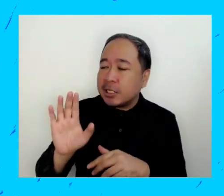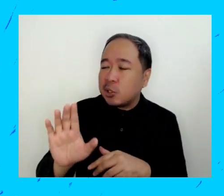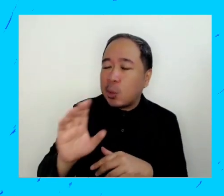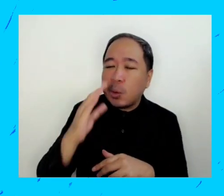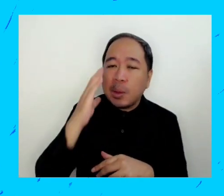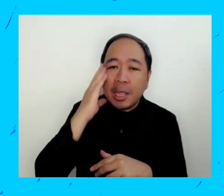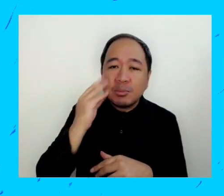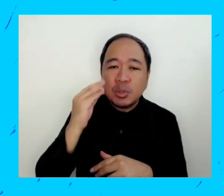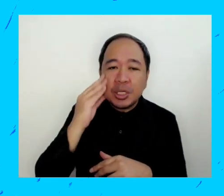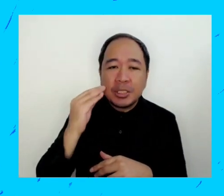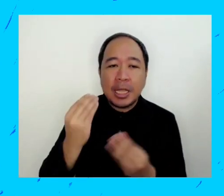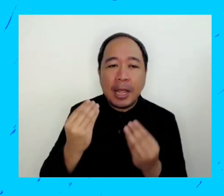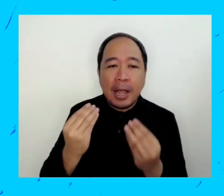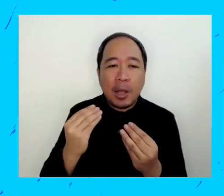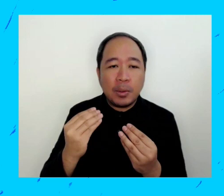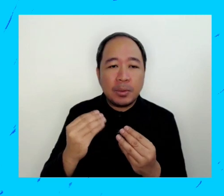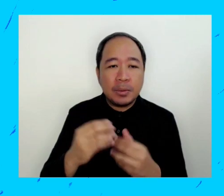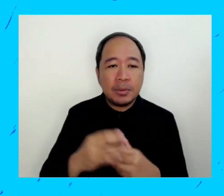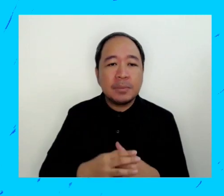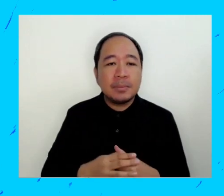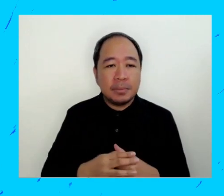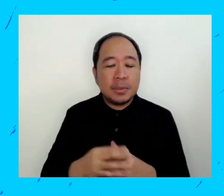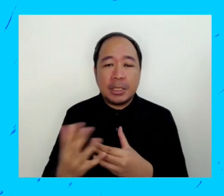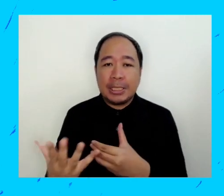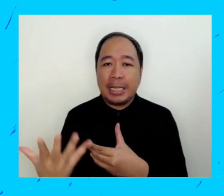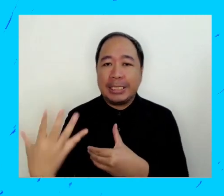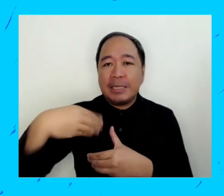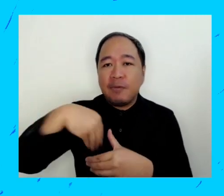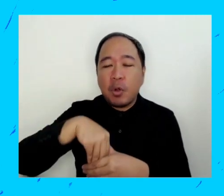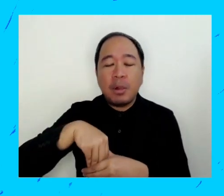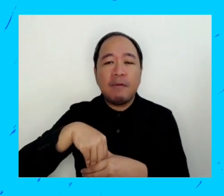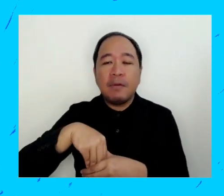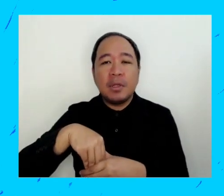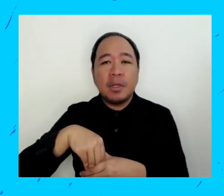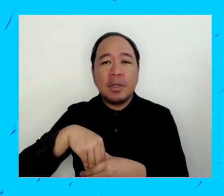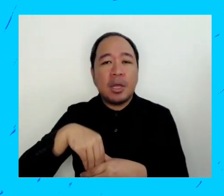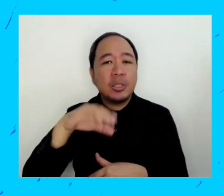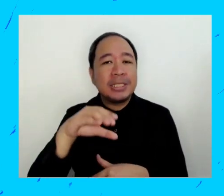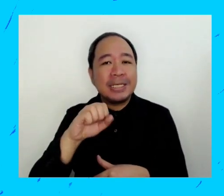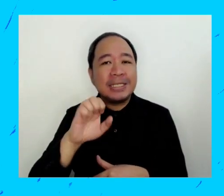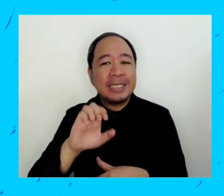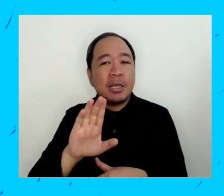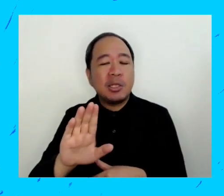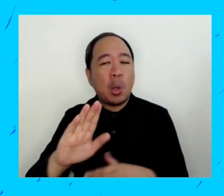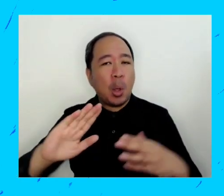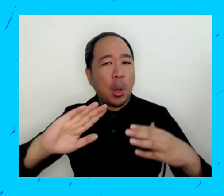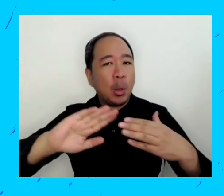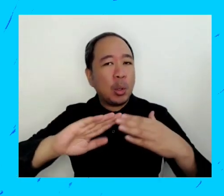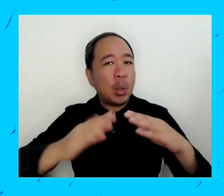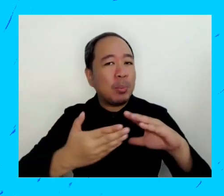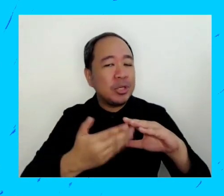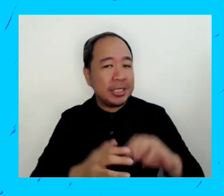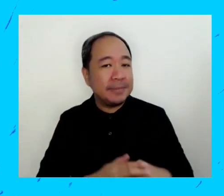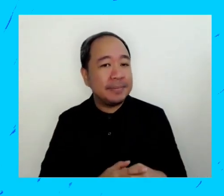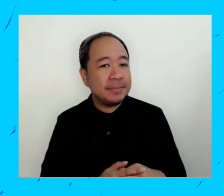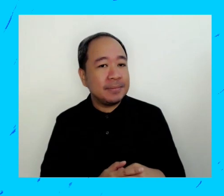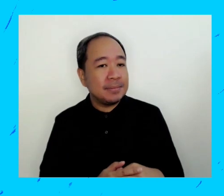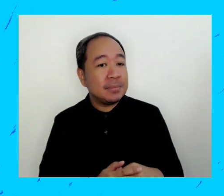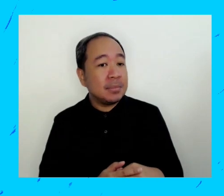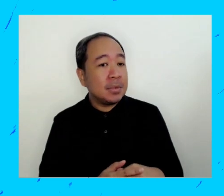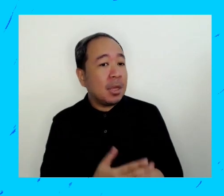Quelle est ton expérience de travail dans le